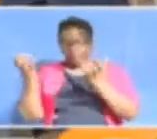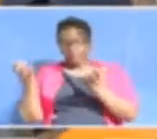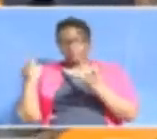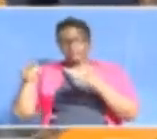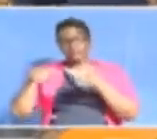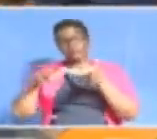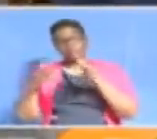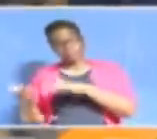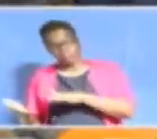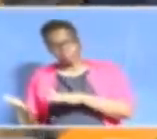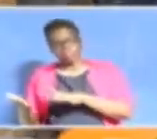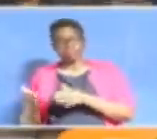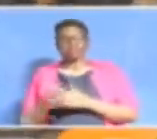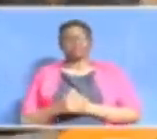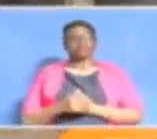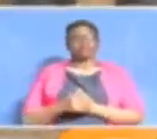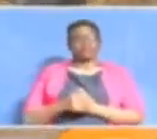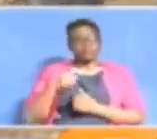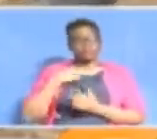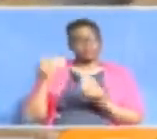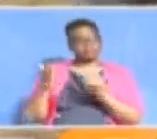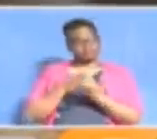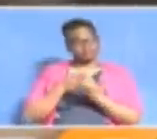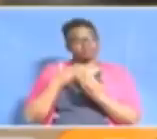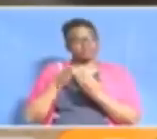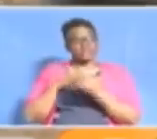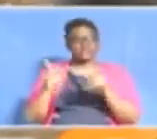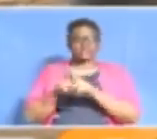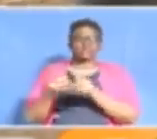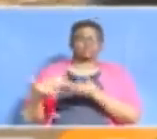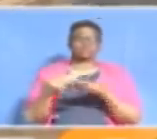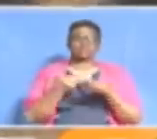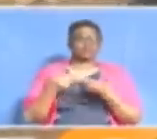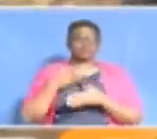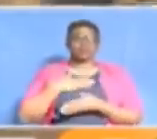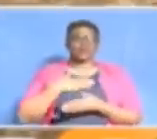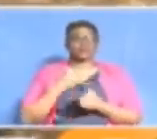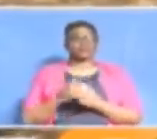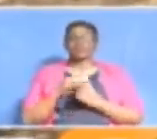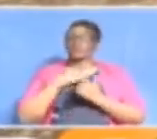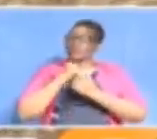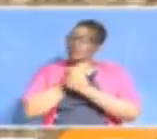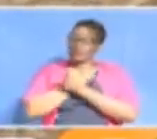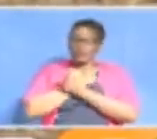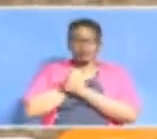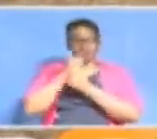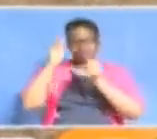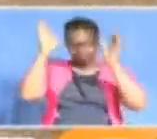njaa. Punda wangu lazima nimtunze kama mtoto wangu. Napenda punda wangu.